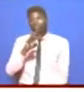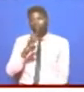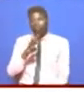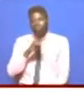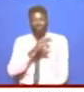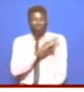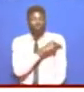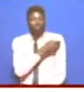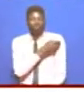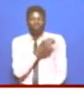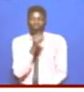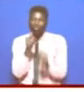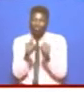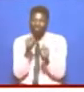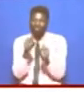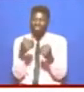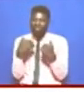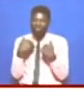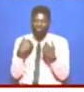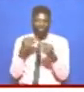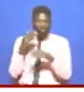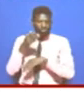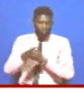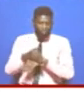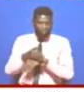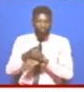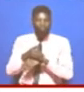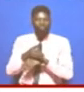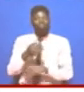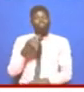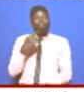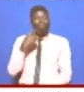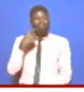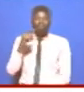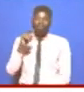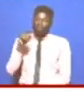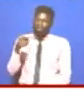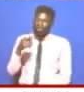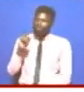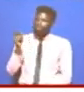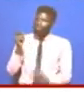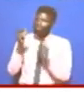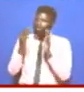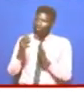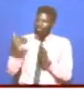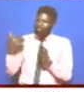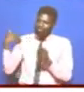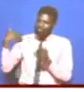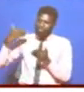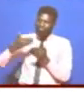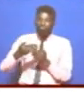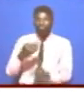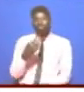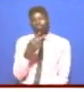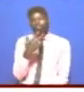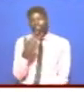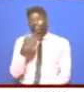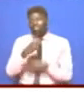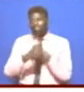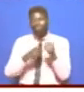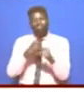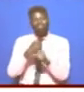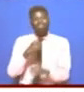treated over hundreds of thousands of Kenyans in the last 2 to 3 years. Hundreds of thousands